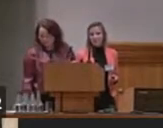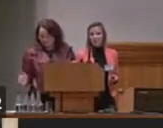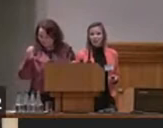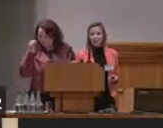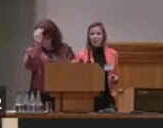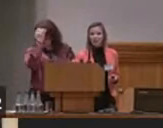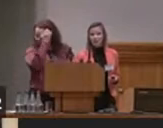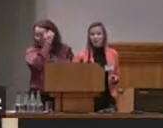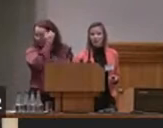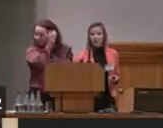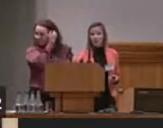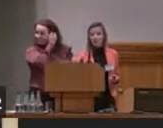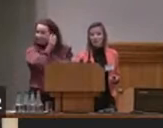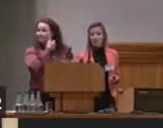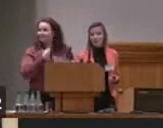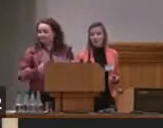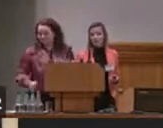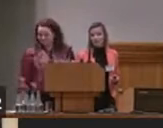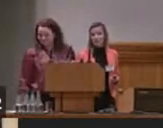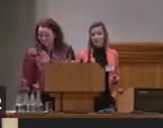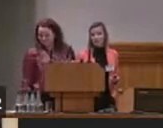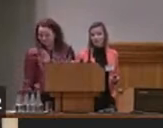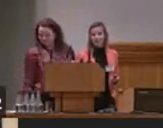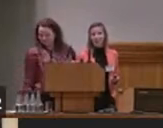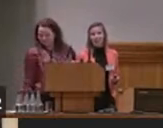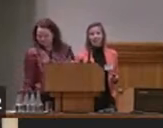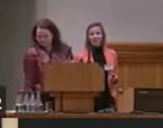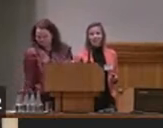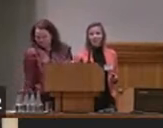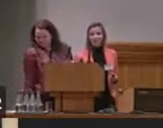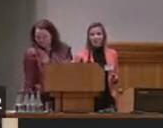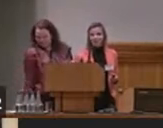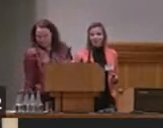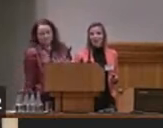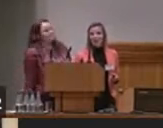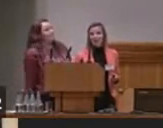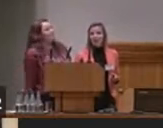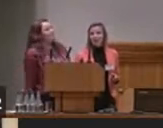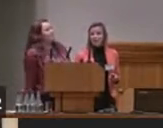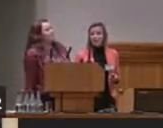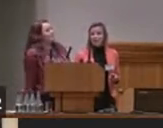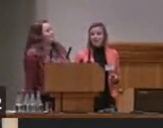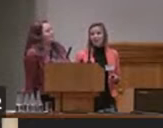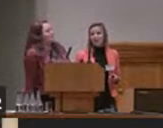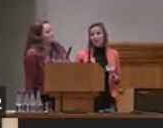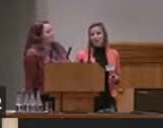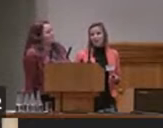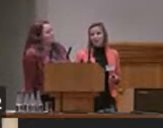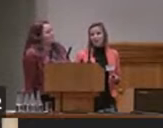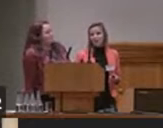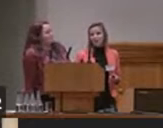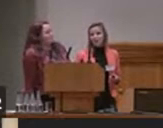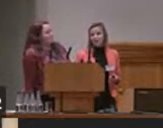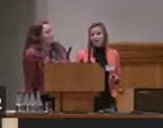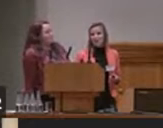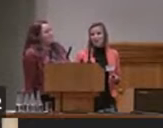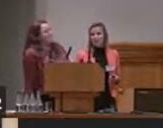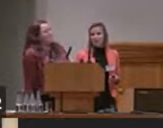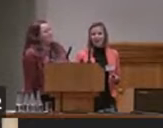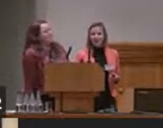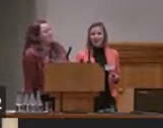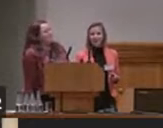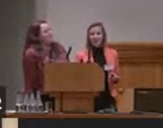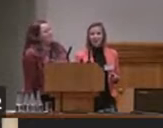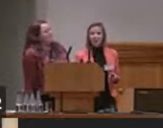projektach, ponieważ musimy już z góry tak naprawdę określić koszty danego projektu. I co robimy? Oczywiście sprawdzamy